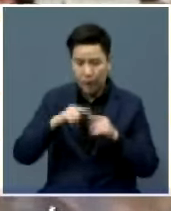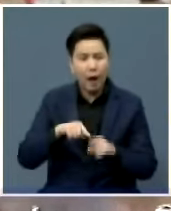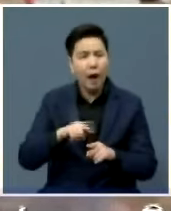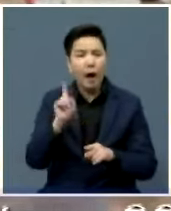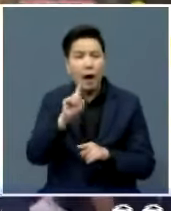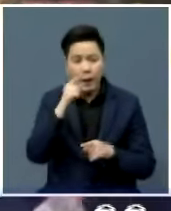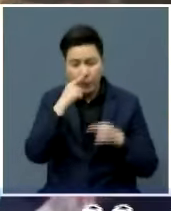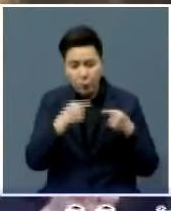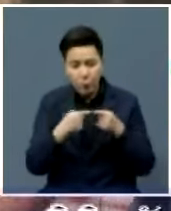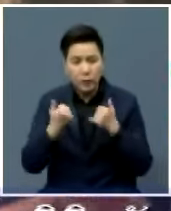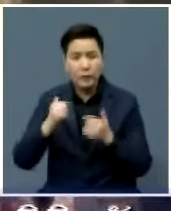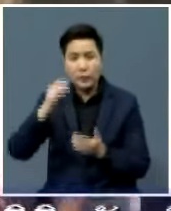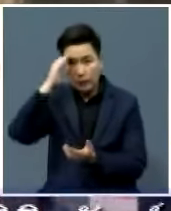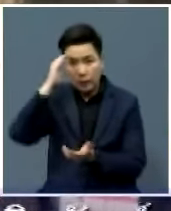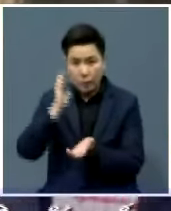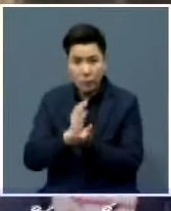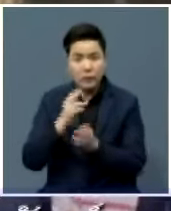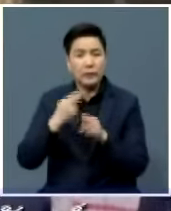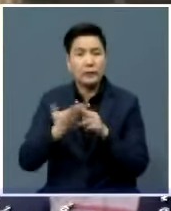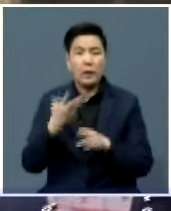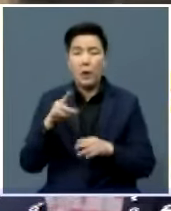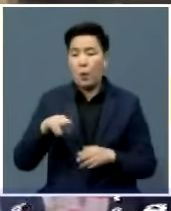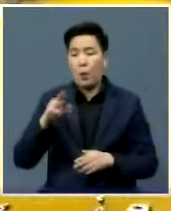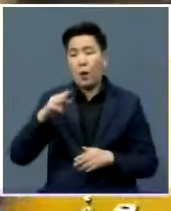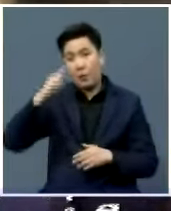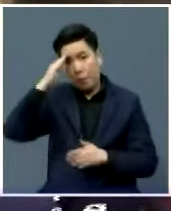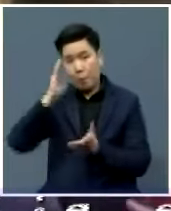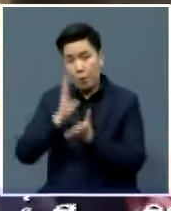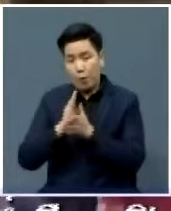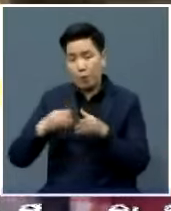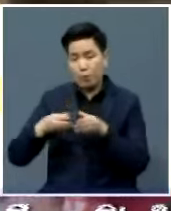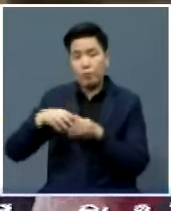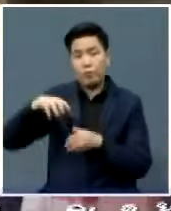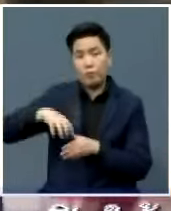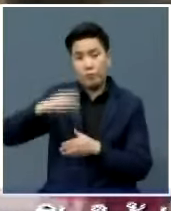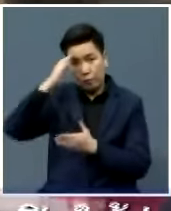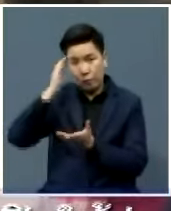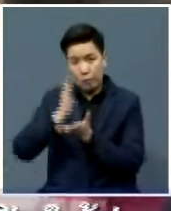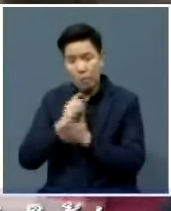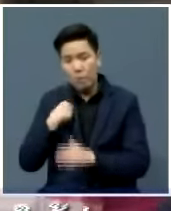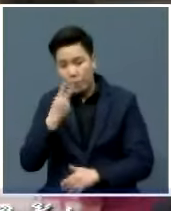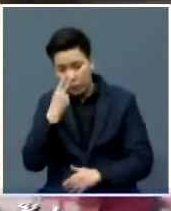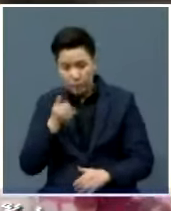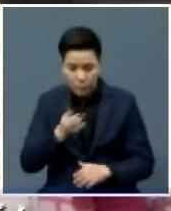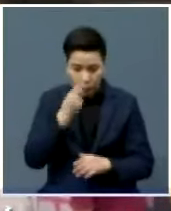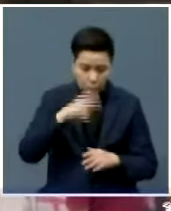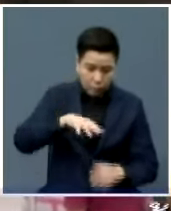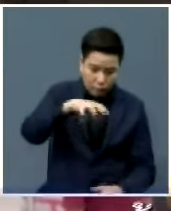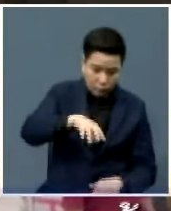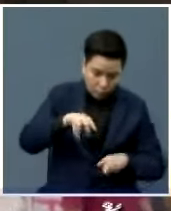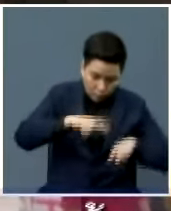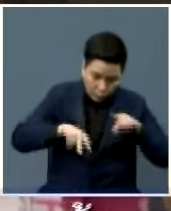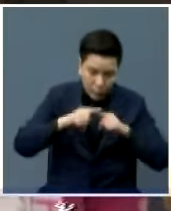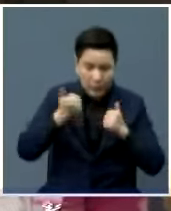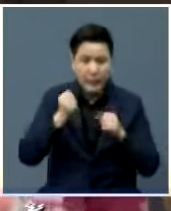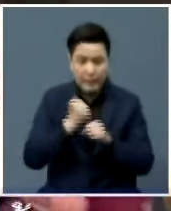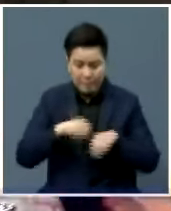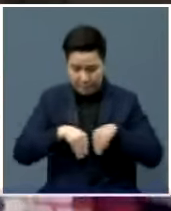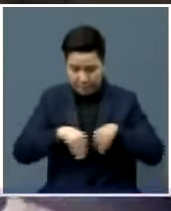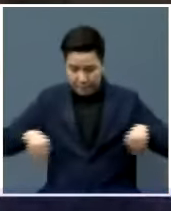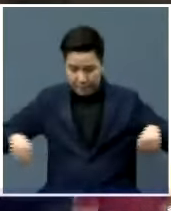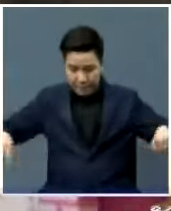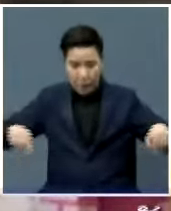ากอะไรพันตำรวจตรีวิมลสมบูรณ์สารวัตรสอบสวนสภ.คูคตตรวจสอบที่เกิดเหตุพร้อมทั้งกันพื้นที่